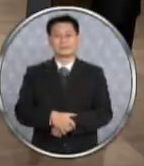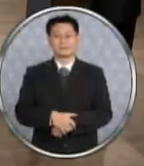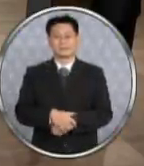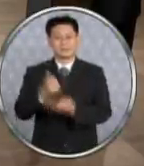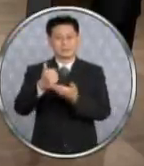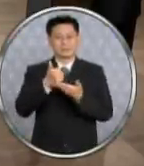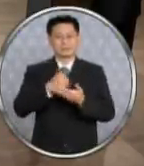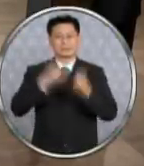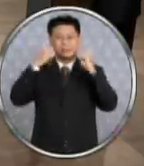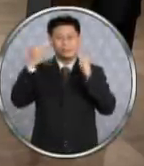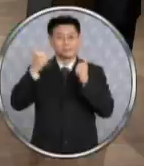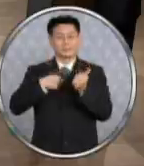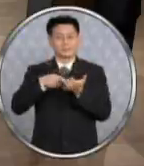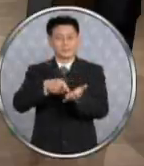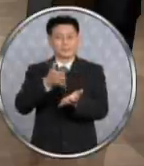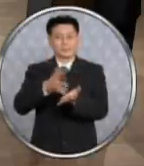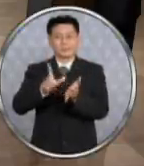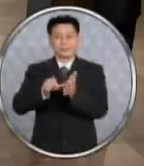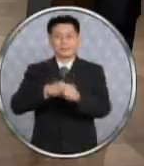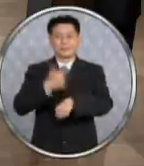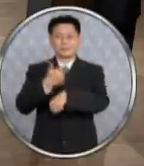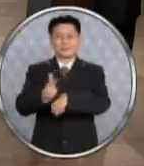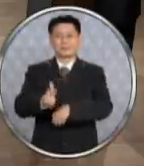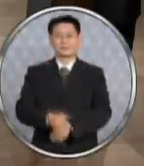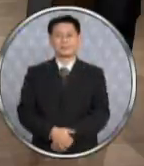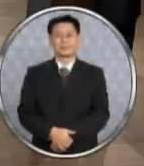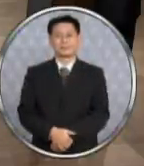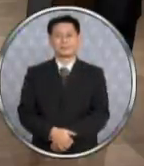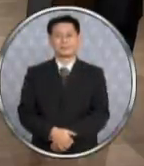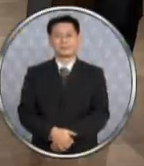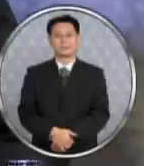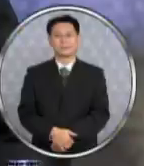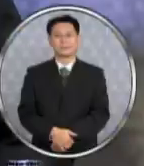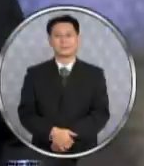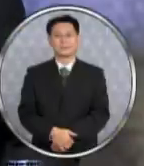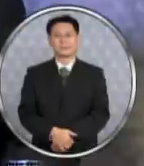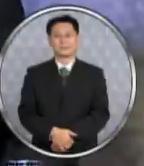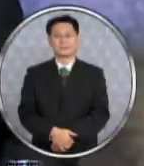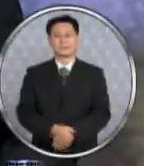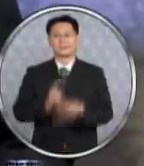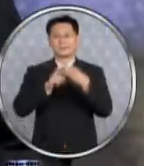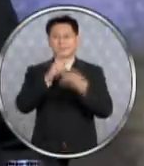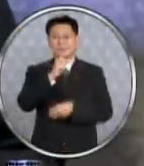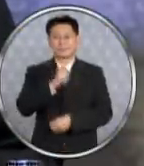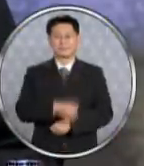先请宋楚瑜先生申论，时间是6分钟。 主持